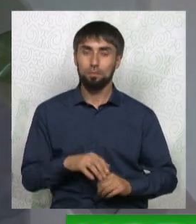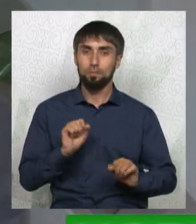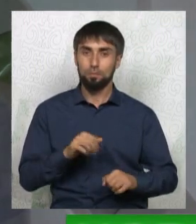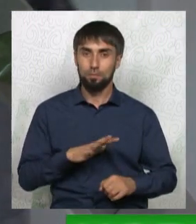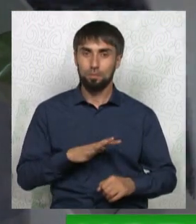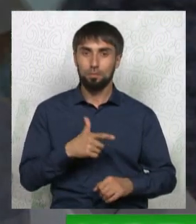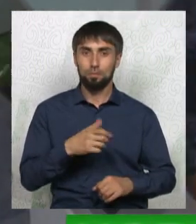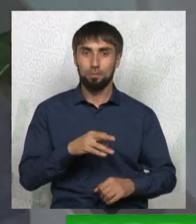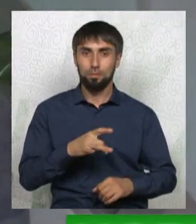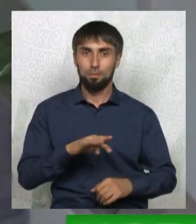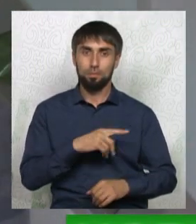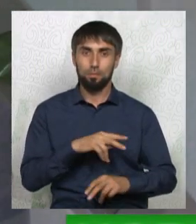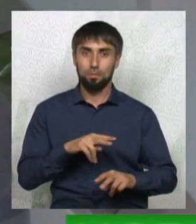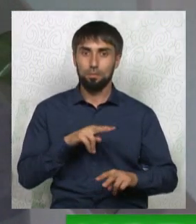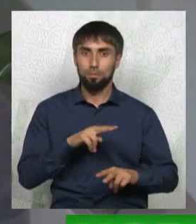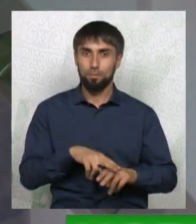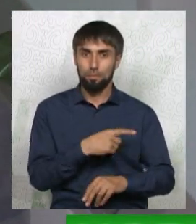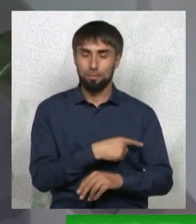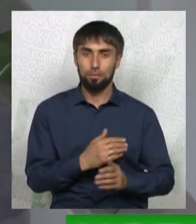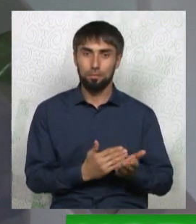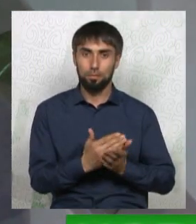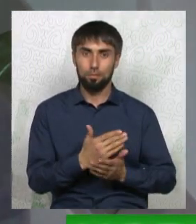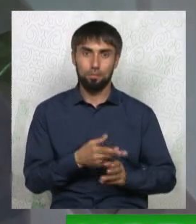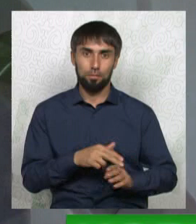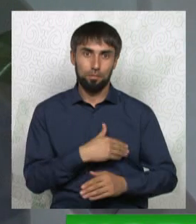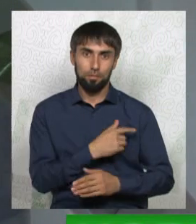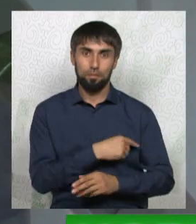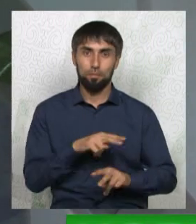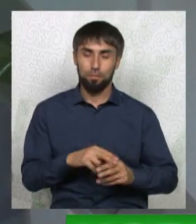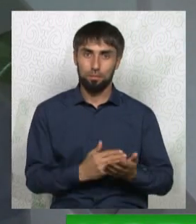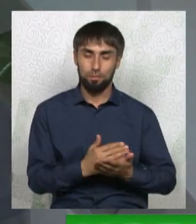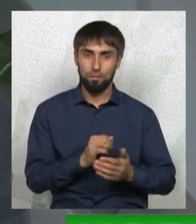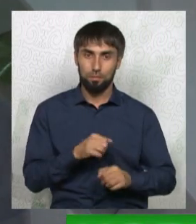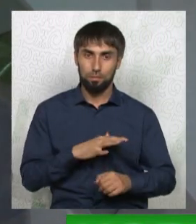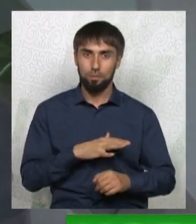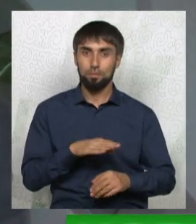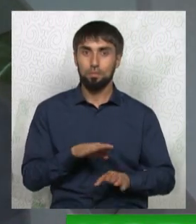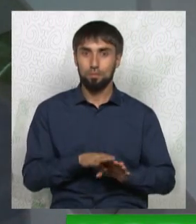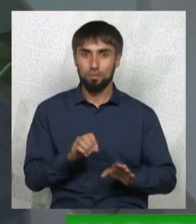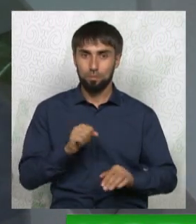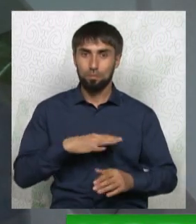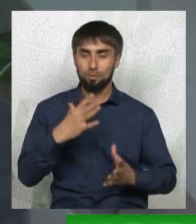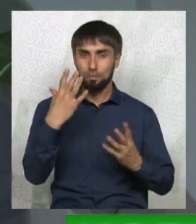быть гиперемия, может местно повыситься немного температура, также может